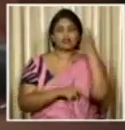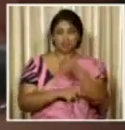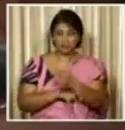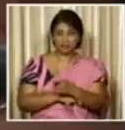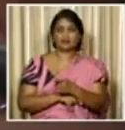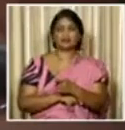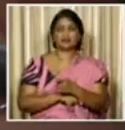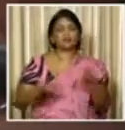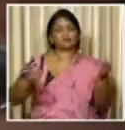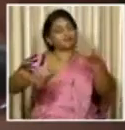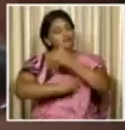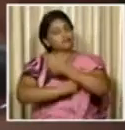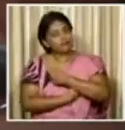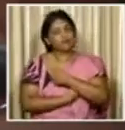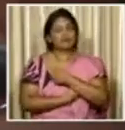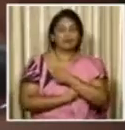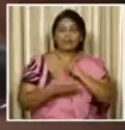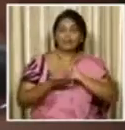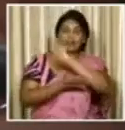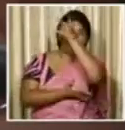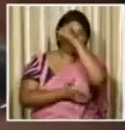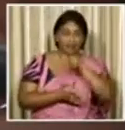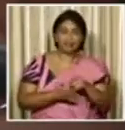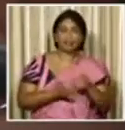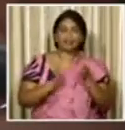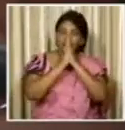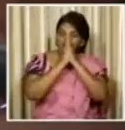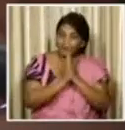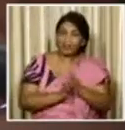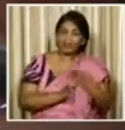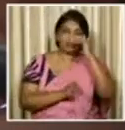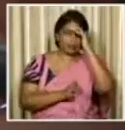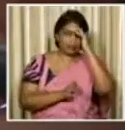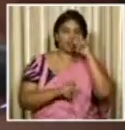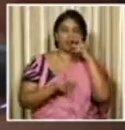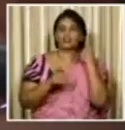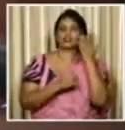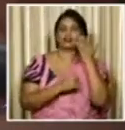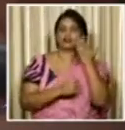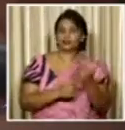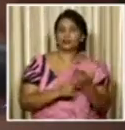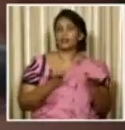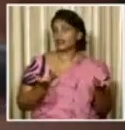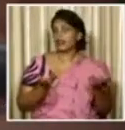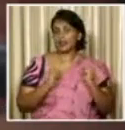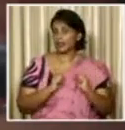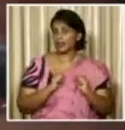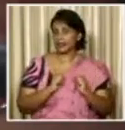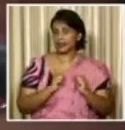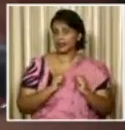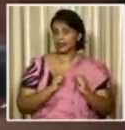නේද බදා වැළඳගෙන දැන ගගා වඳින ජනතා නායකයෝ කියන අය දකින්නේ. ඒ මොකක් නිසාද?